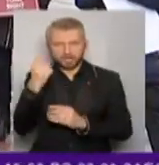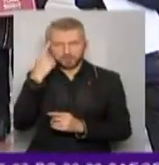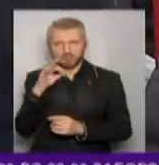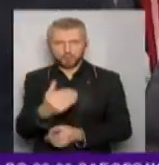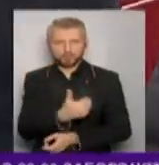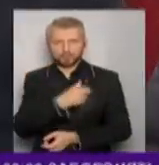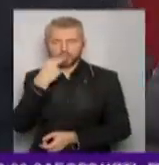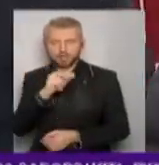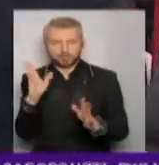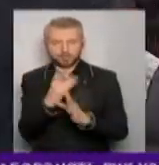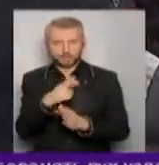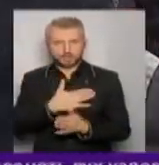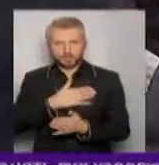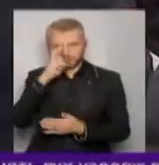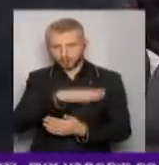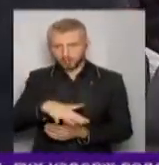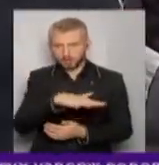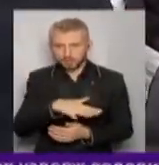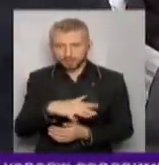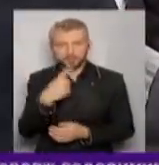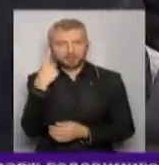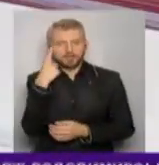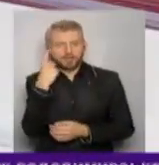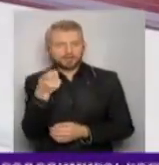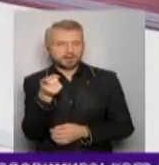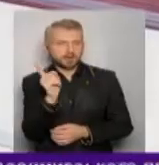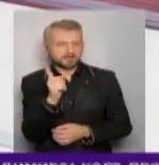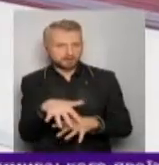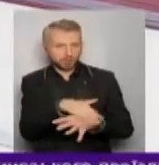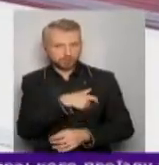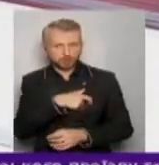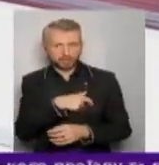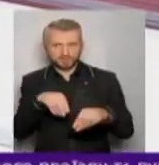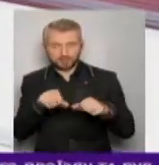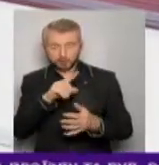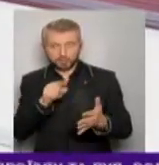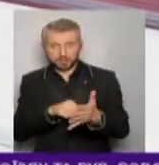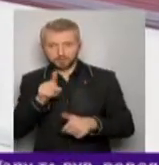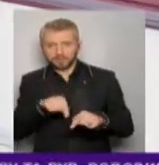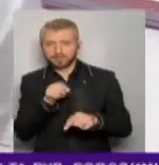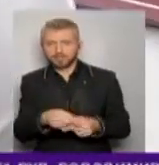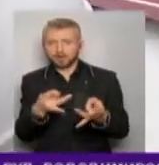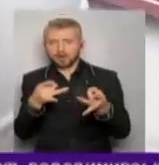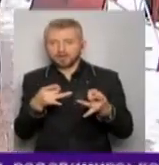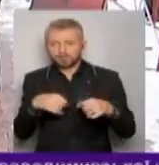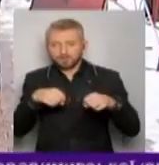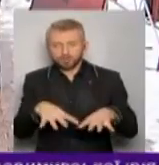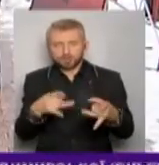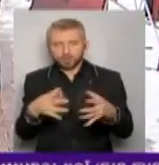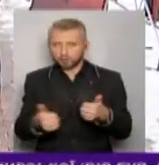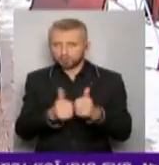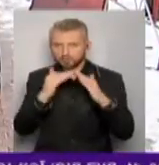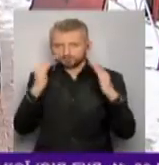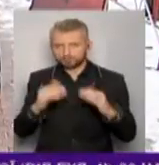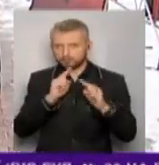бажання кращої долі для нашої країни. Застерегти народних обранців у земельному питанні деякі з них вирішили просто під будівлею парламенту.